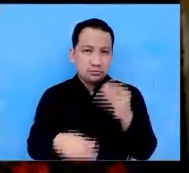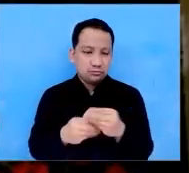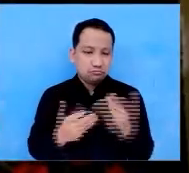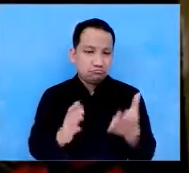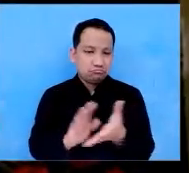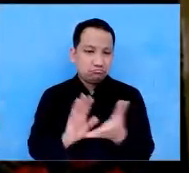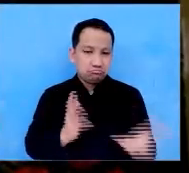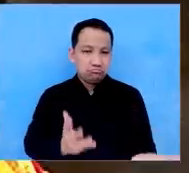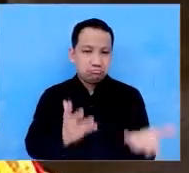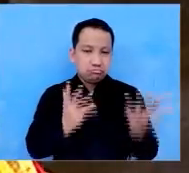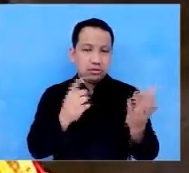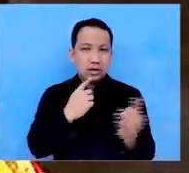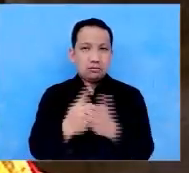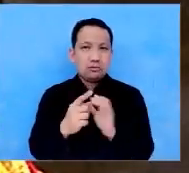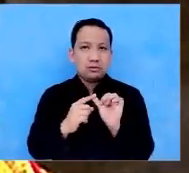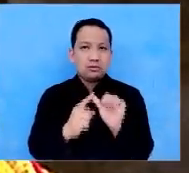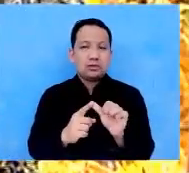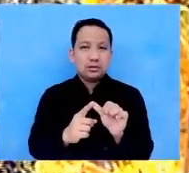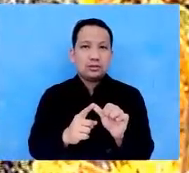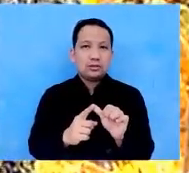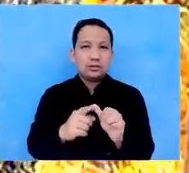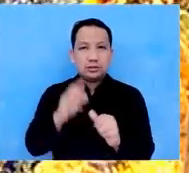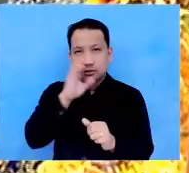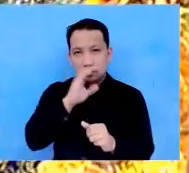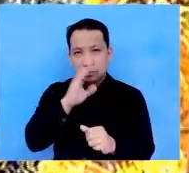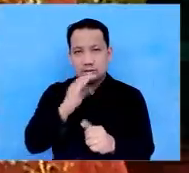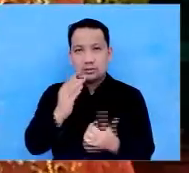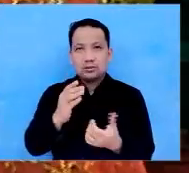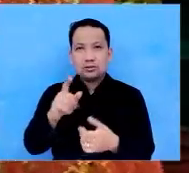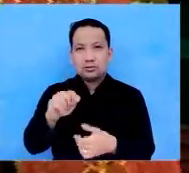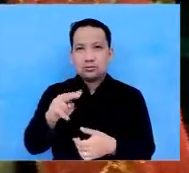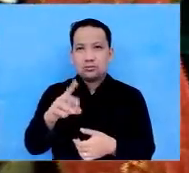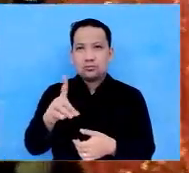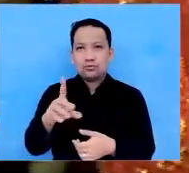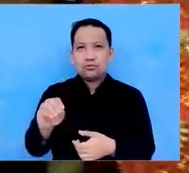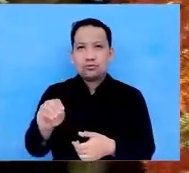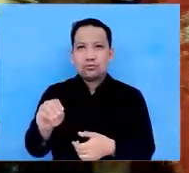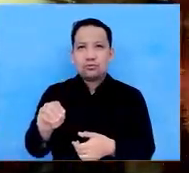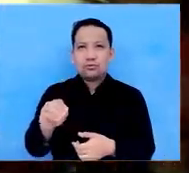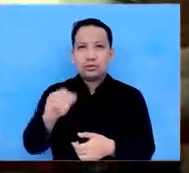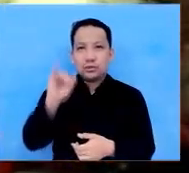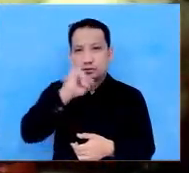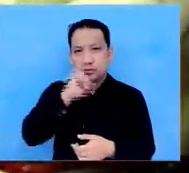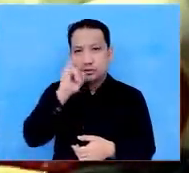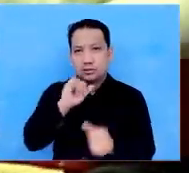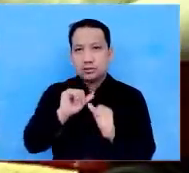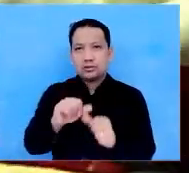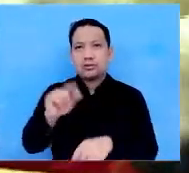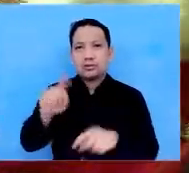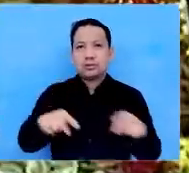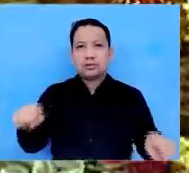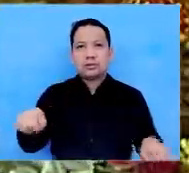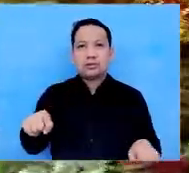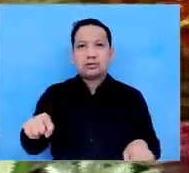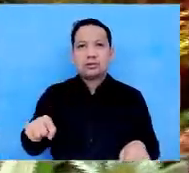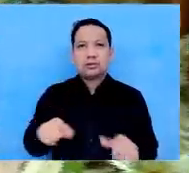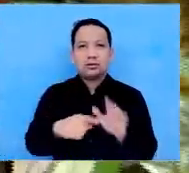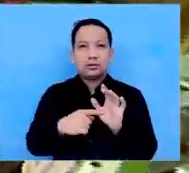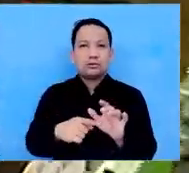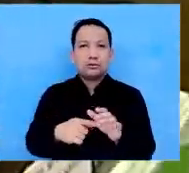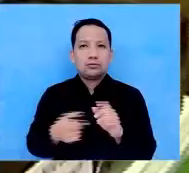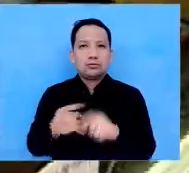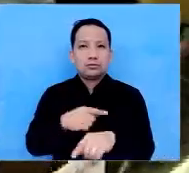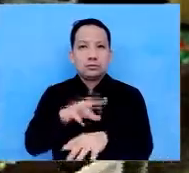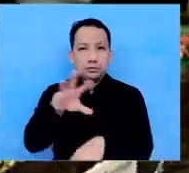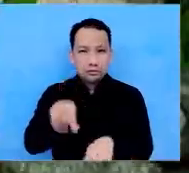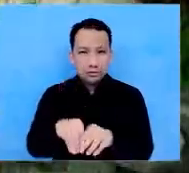na Santo Niño replica gaya ng sa Cebu, Tondo, at sa Iloilo, ang ibang Santo Niño may